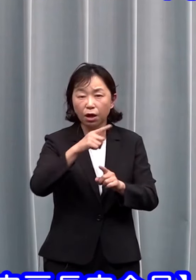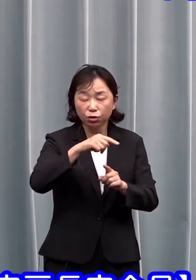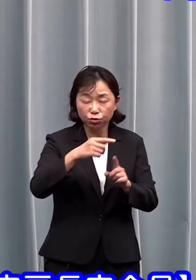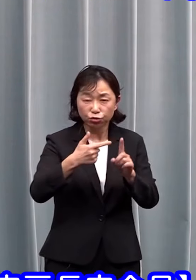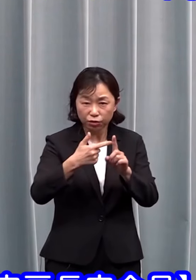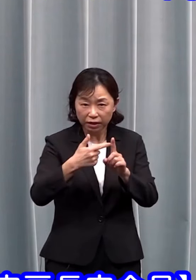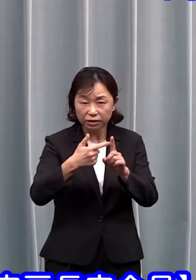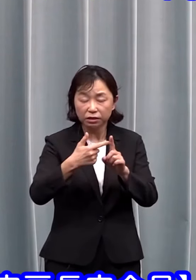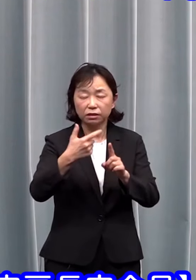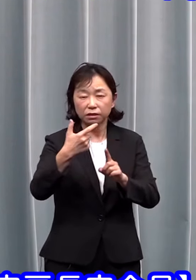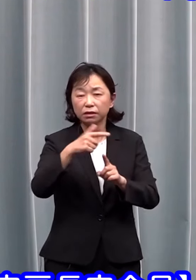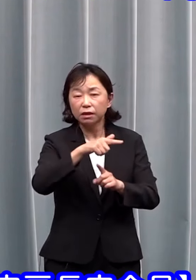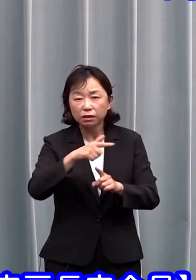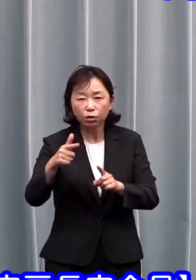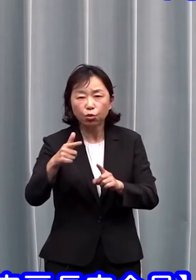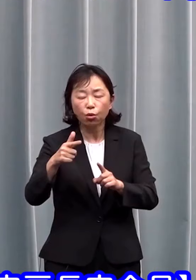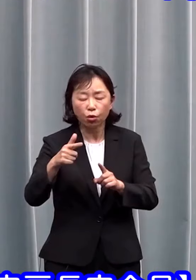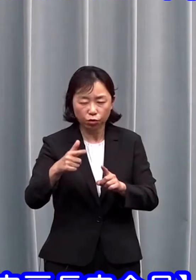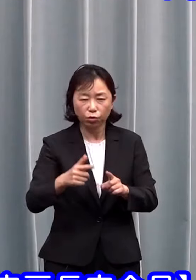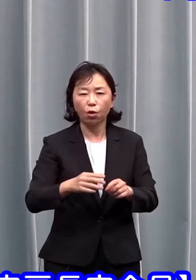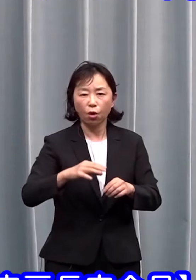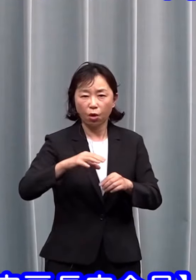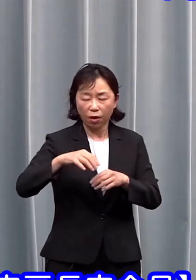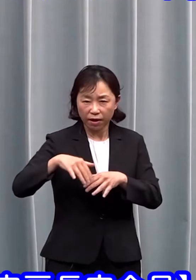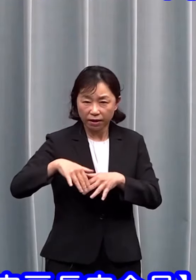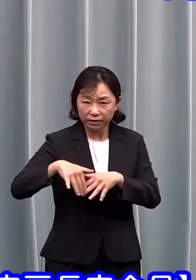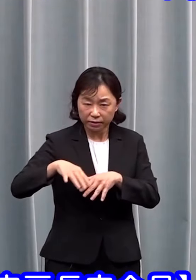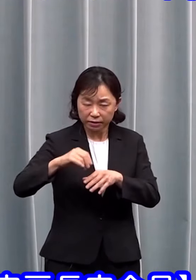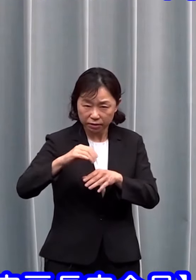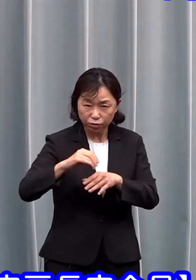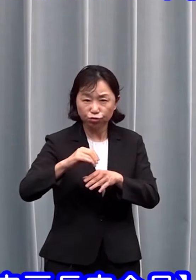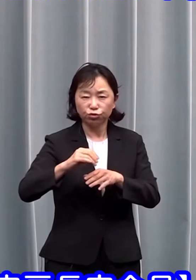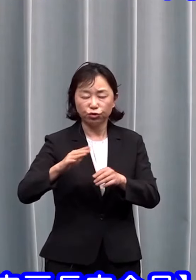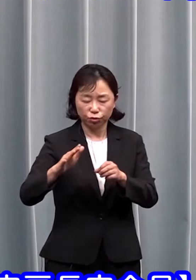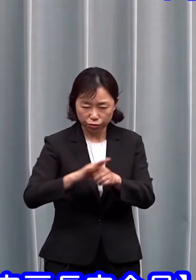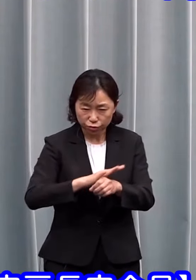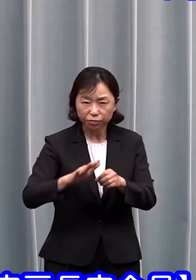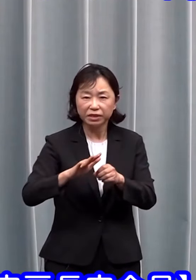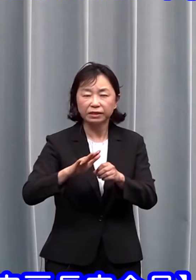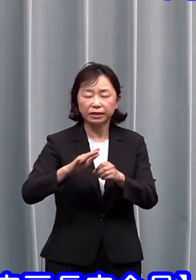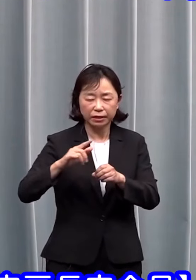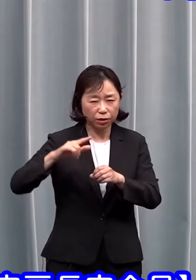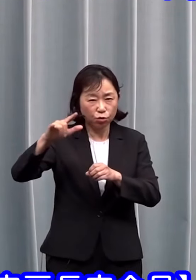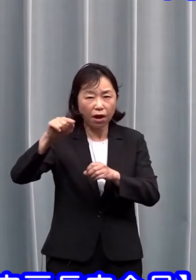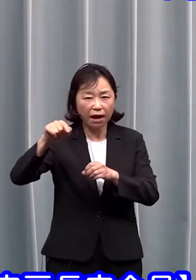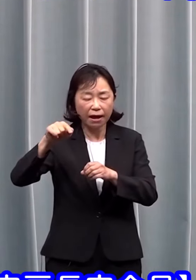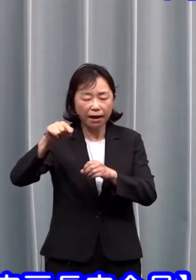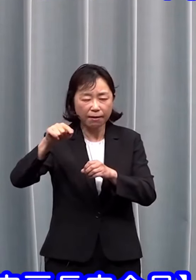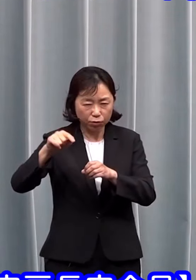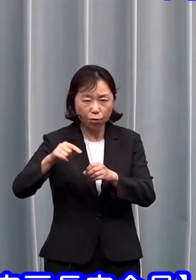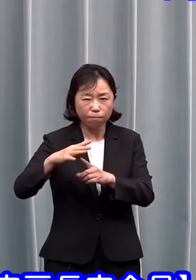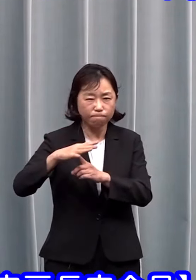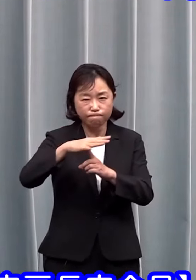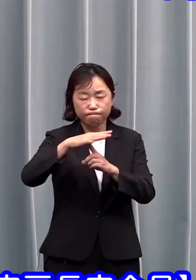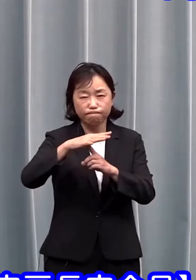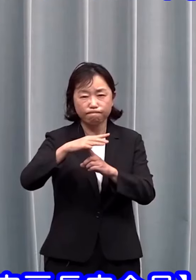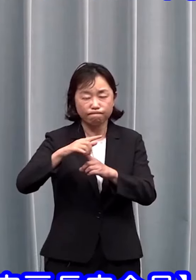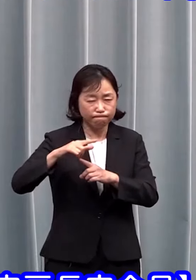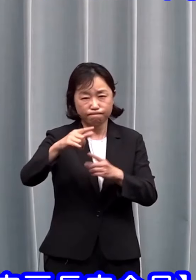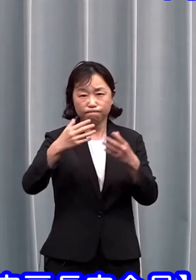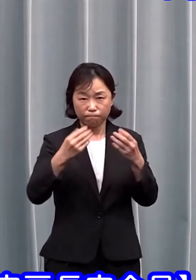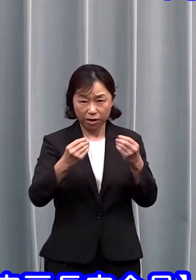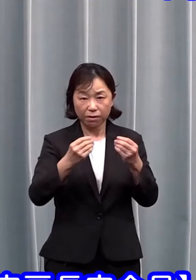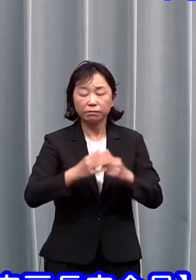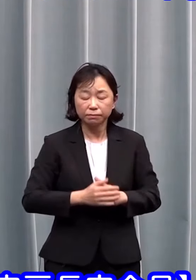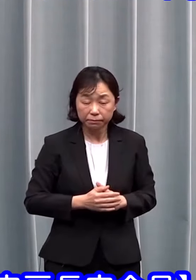UH-60、SH-60 といった陸海空各自衛隊のヘリを最大限投入をしております。 そして発災初期の段階から